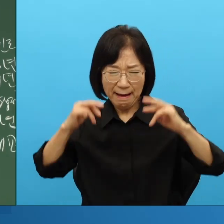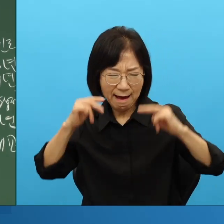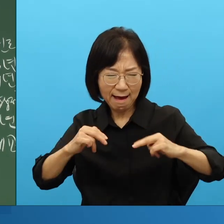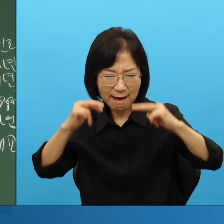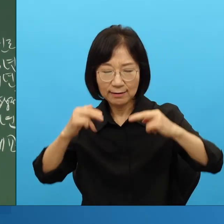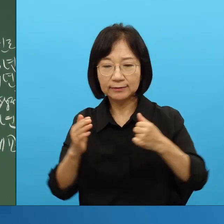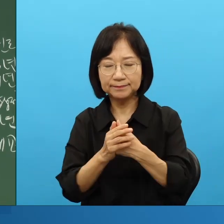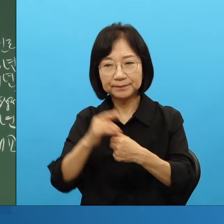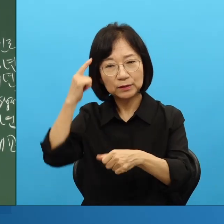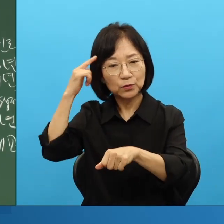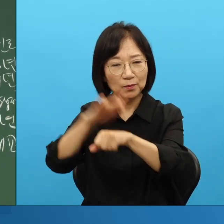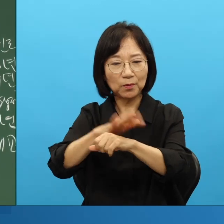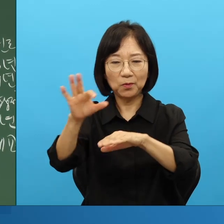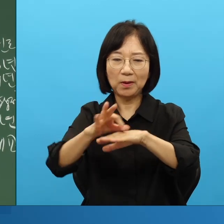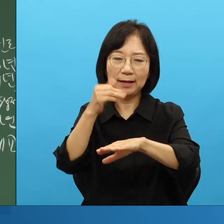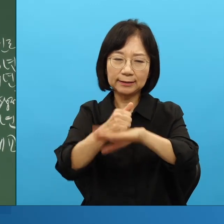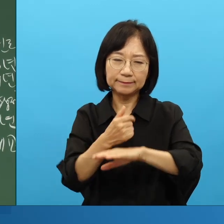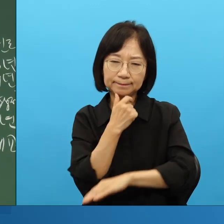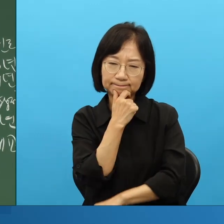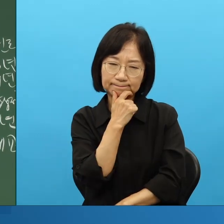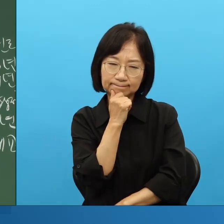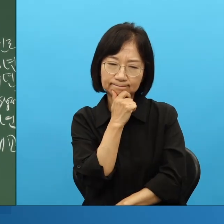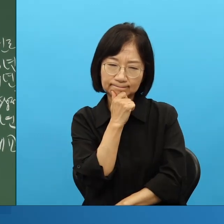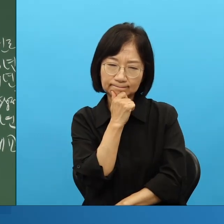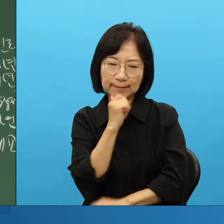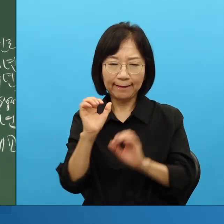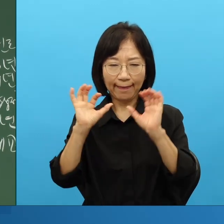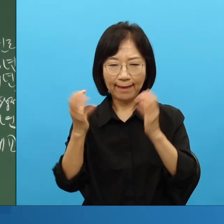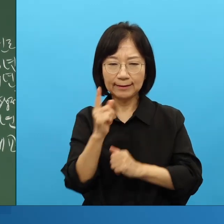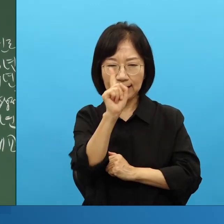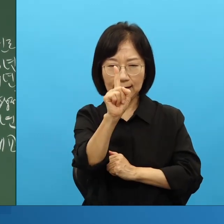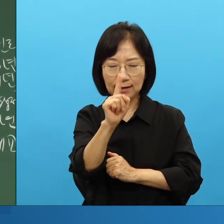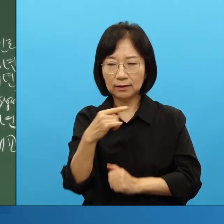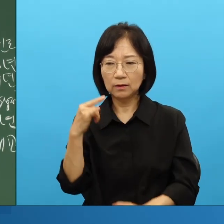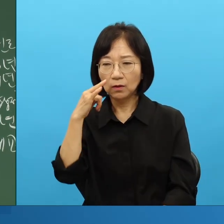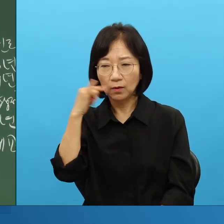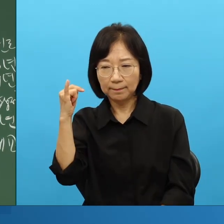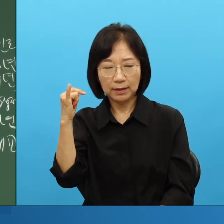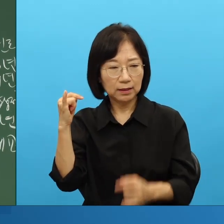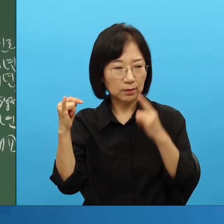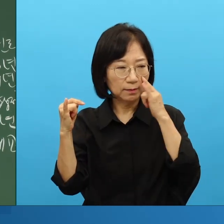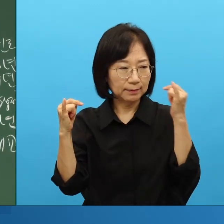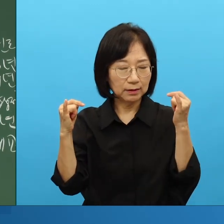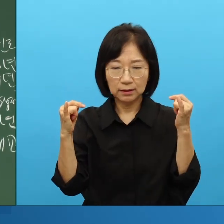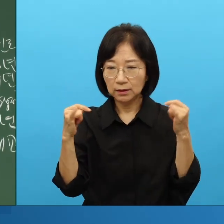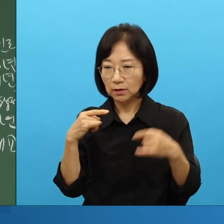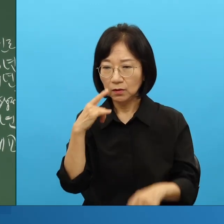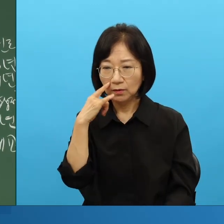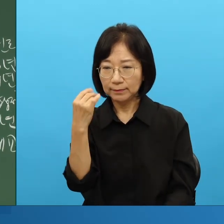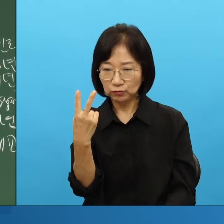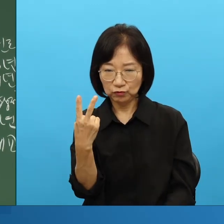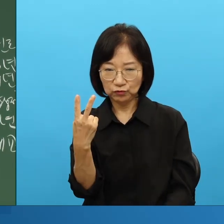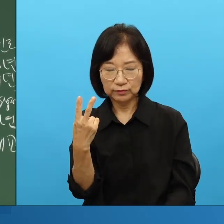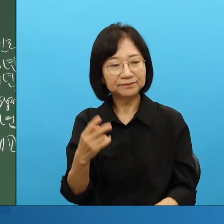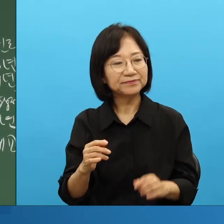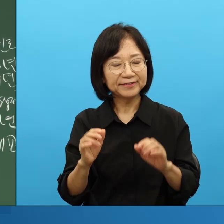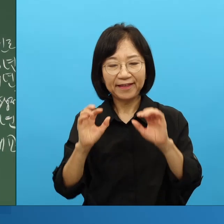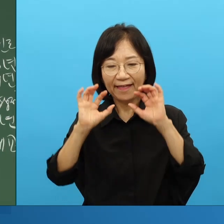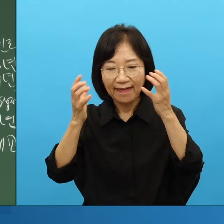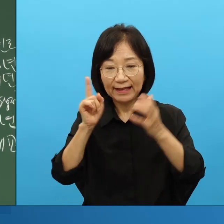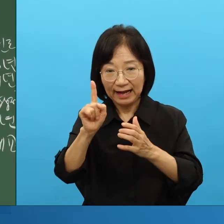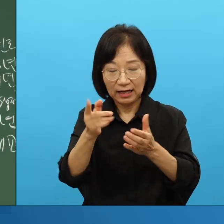솔로몬이 지혜가 있는 거예요. 솔로몬 非常有智慧。 야, 애는 하나인데. 엄마가 둘이니까 어떻게 하면 좋겠나? 쪼개서 나눠가.